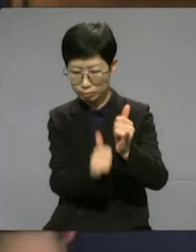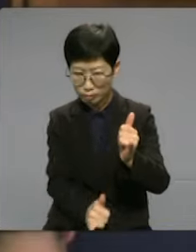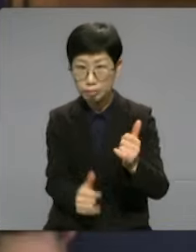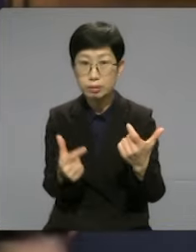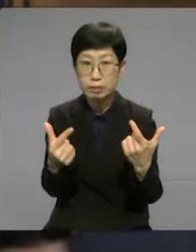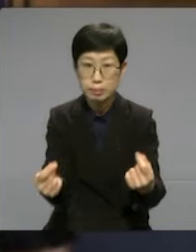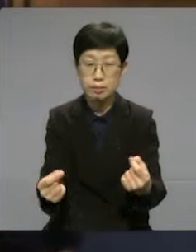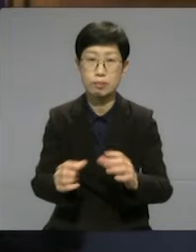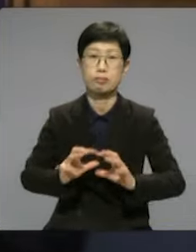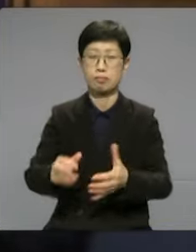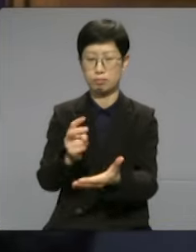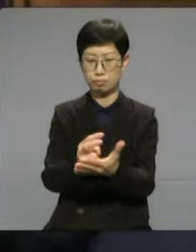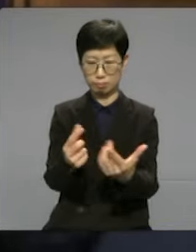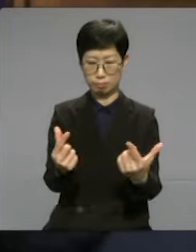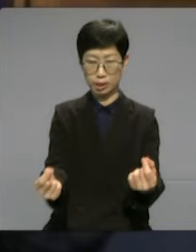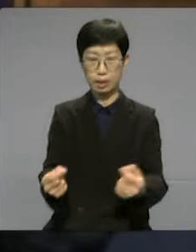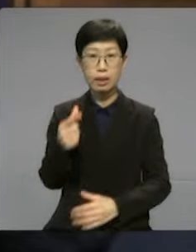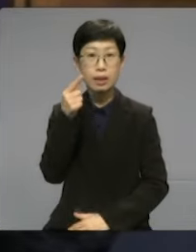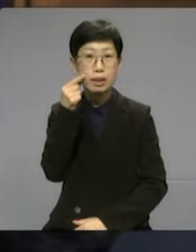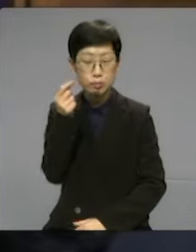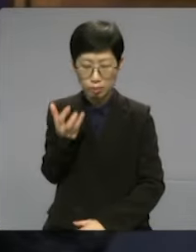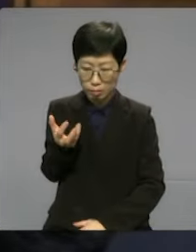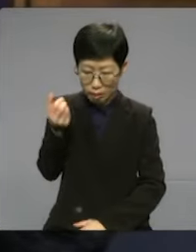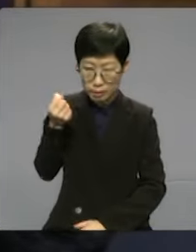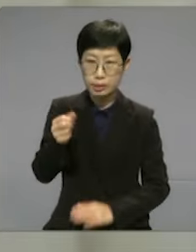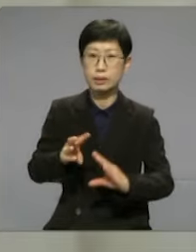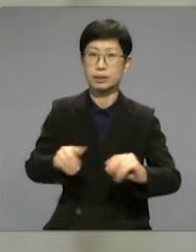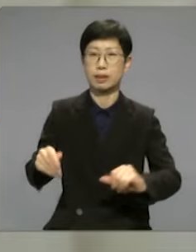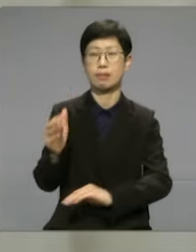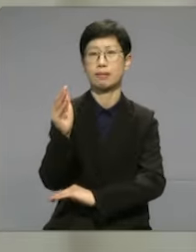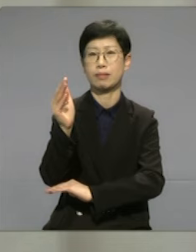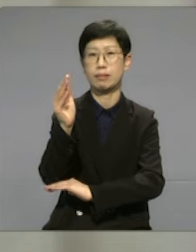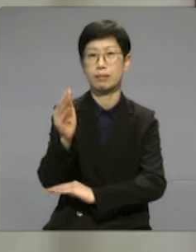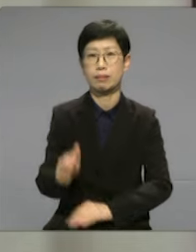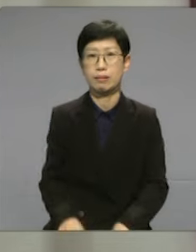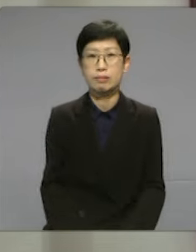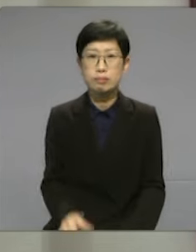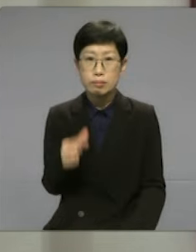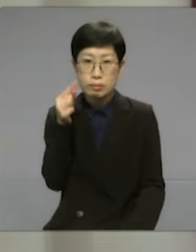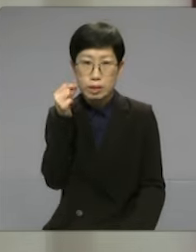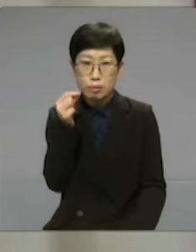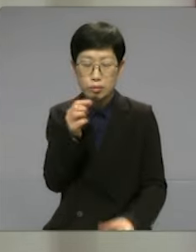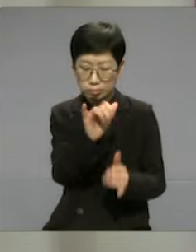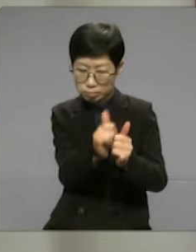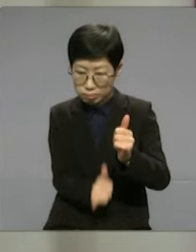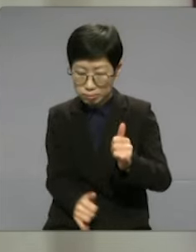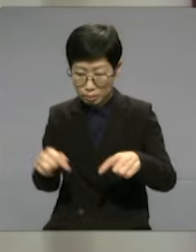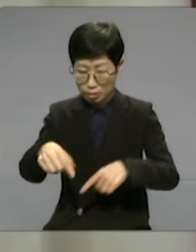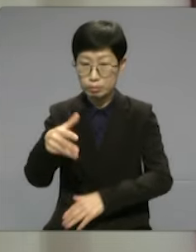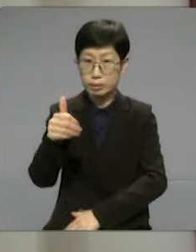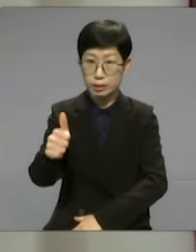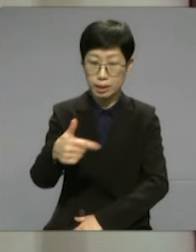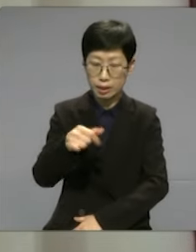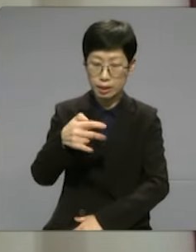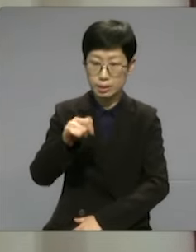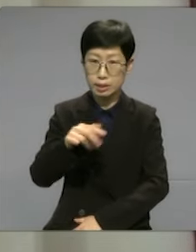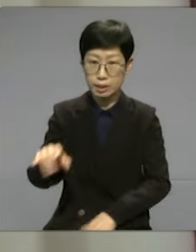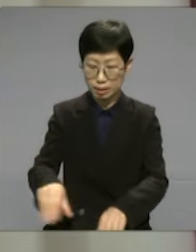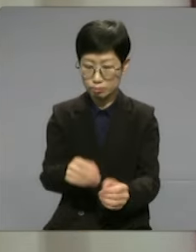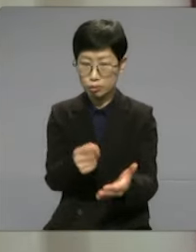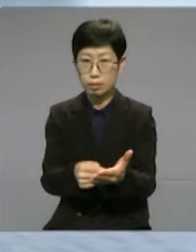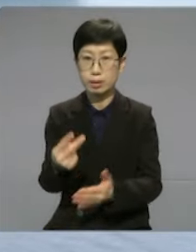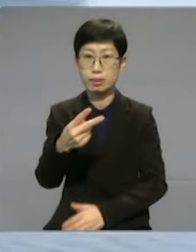비춰봐도 국제법상으로도 일본 고유의 영토라고 주장했습니다. 일본의 역대 외무상은 기시다 후미오 현